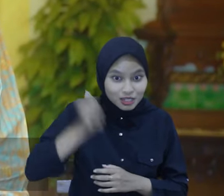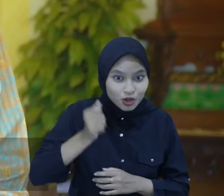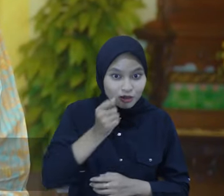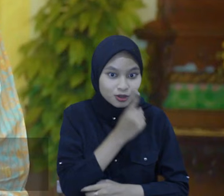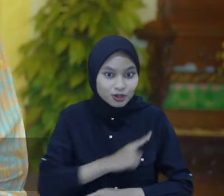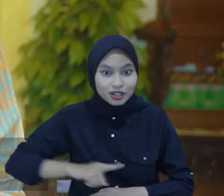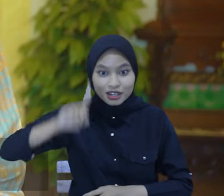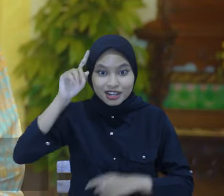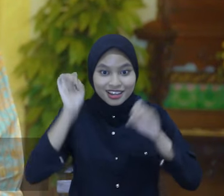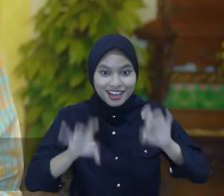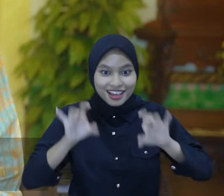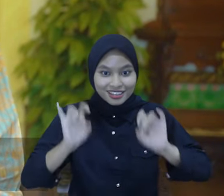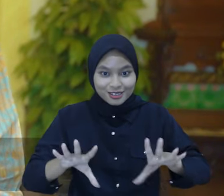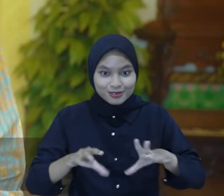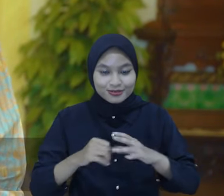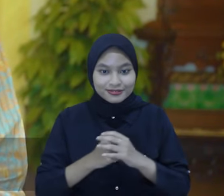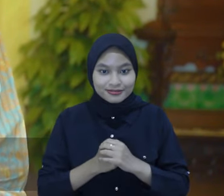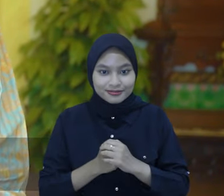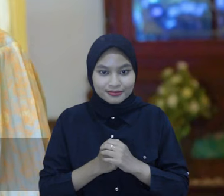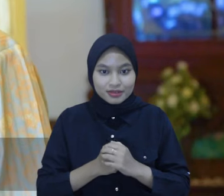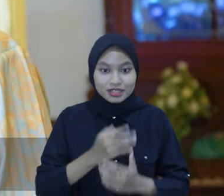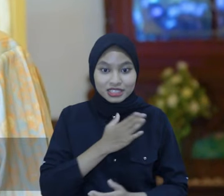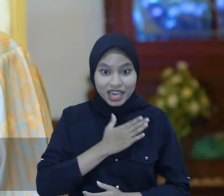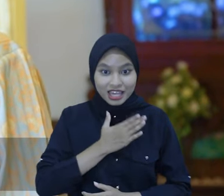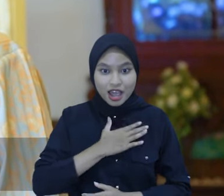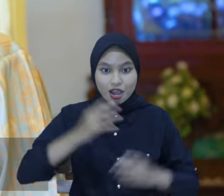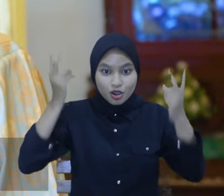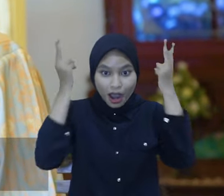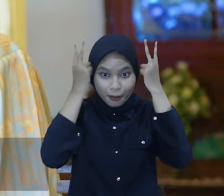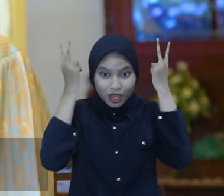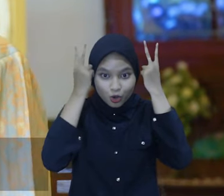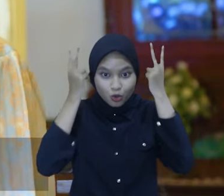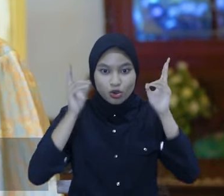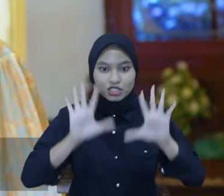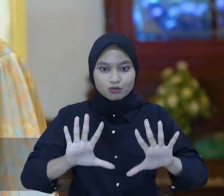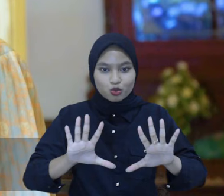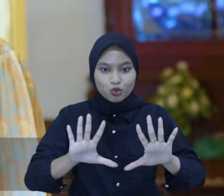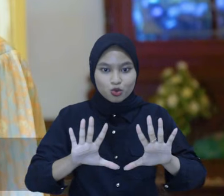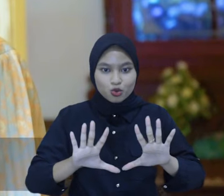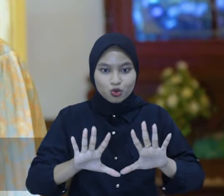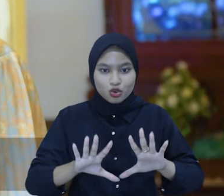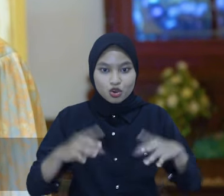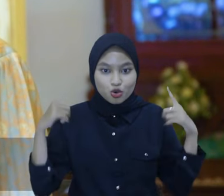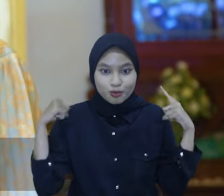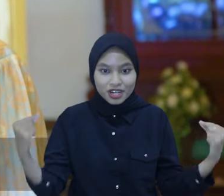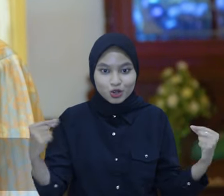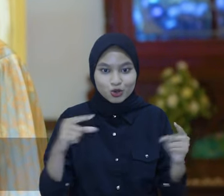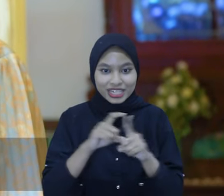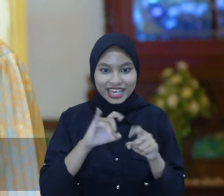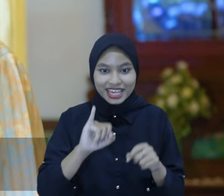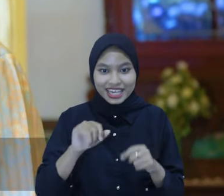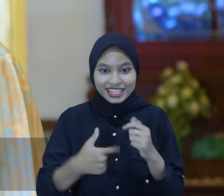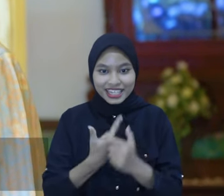Assalamualaikum warahmatullahi wabarakatuh. Saya Hamengkubuwono X, Gubernur Daerah